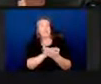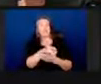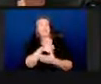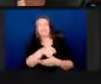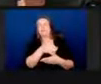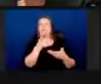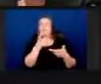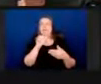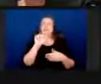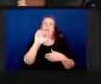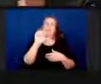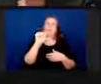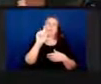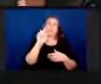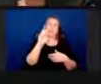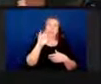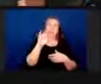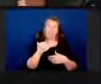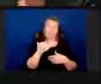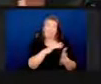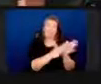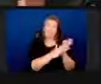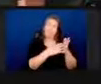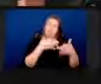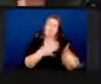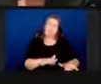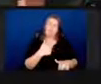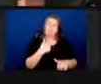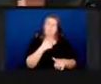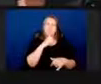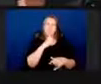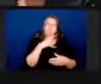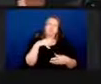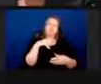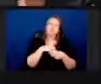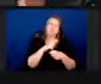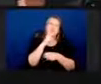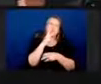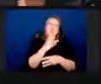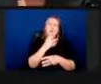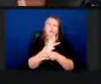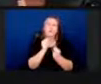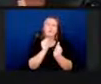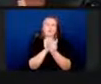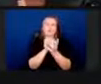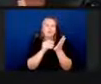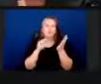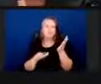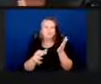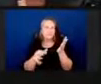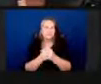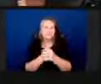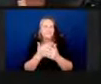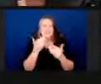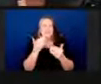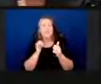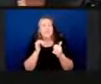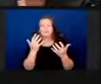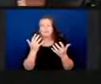الأكاديمية تجعلني أقوم بهذه العلاقة بين الحياة الواقعية والطلاب.